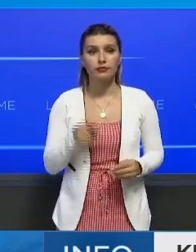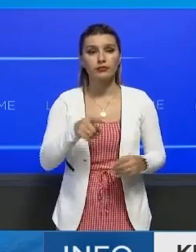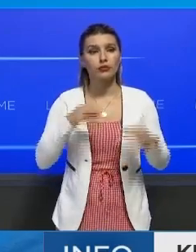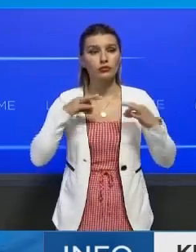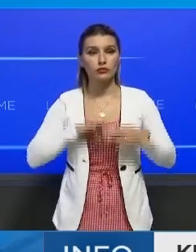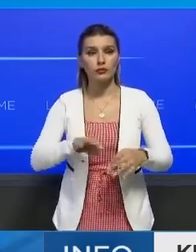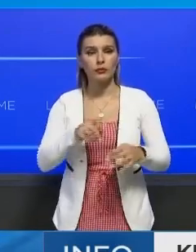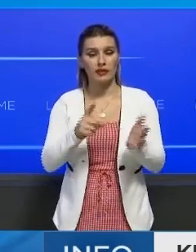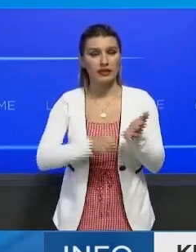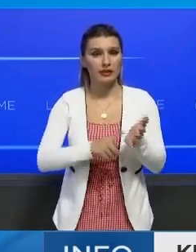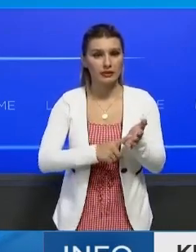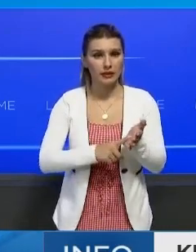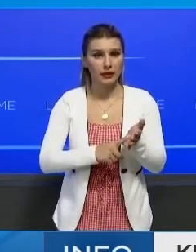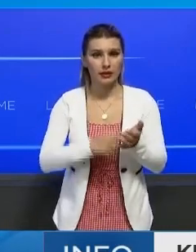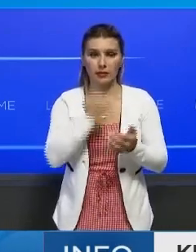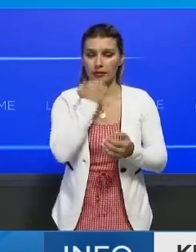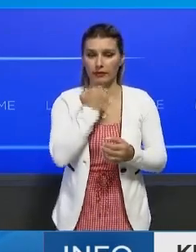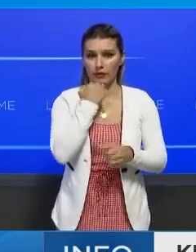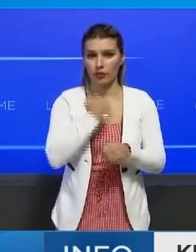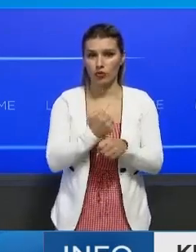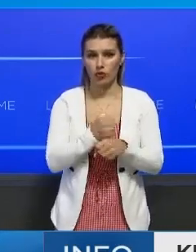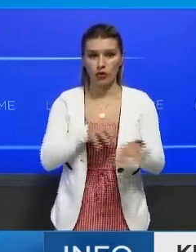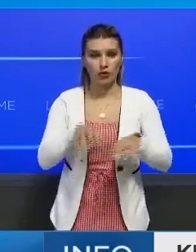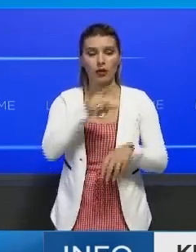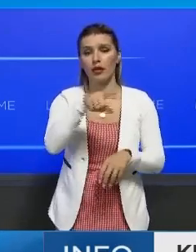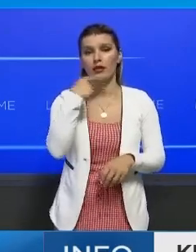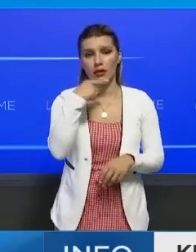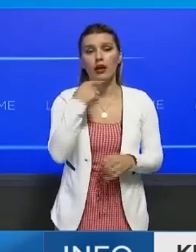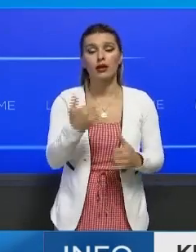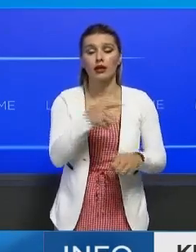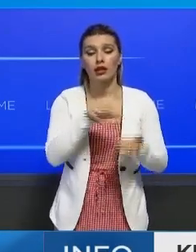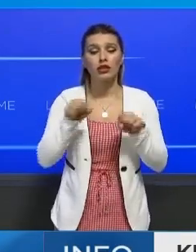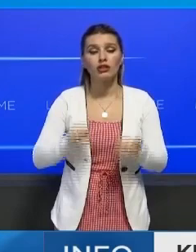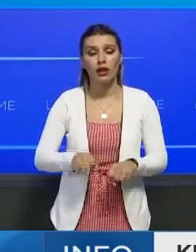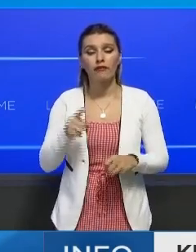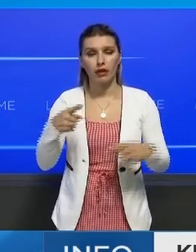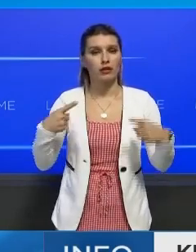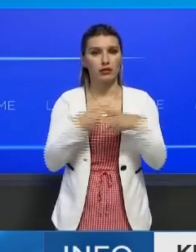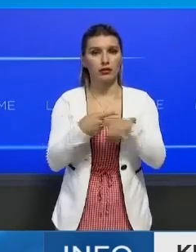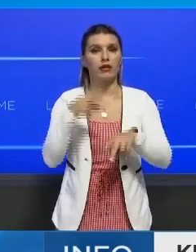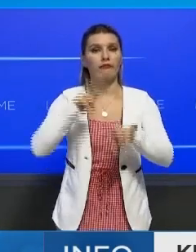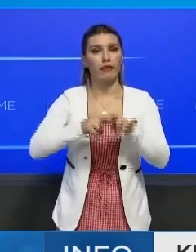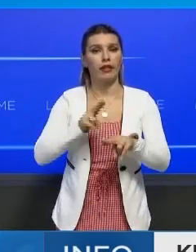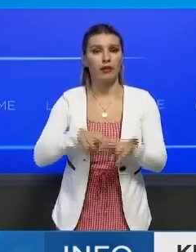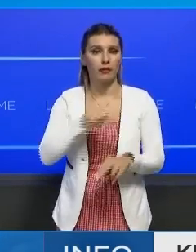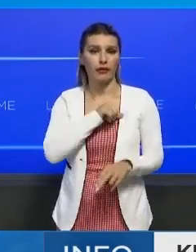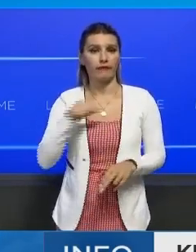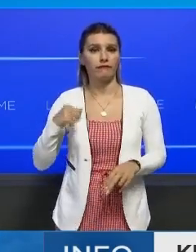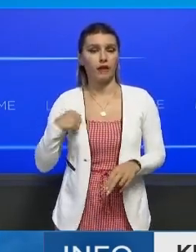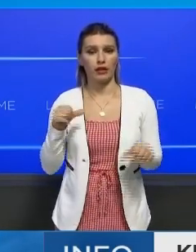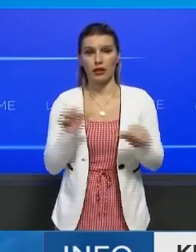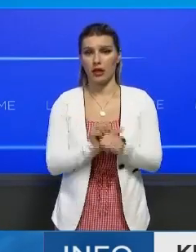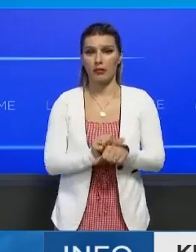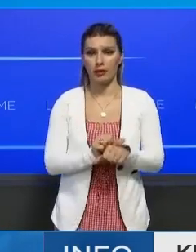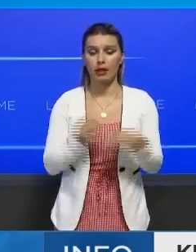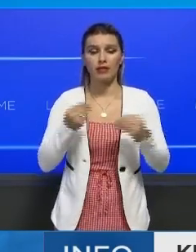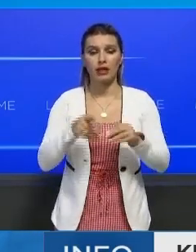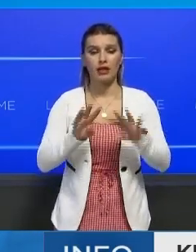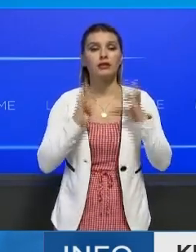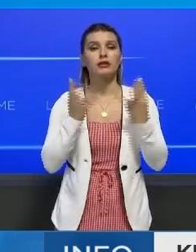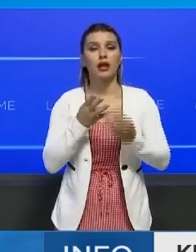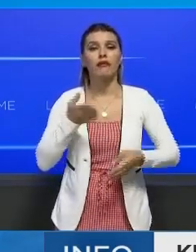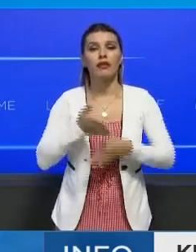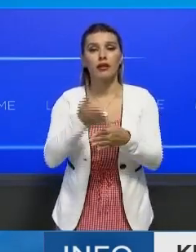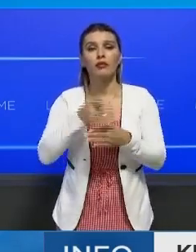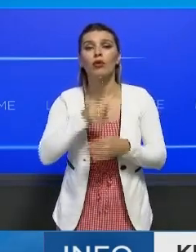së sektorit privat, Jusuf Azemi, tha se në këtë rast qeveria e vendit është në kundërshtim me vendimin e vet, sepse staf mbështetës janë punëtorët